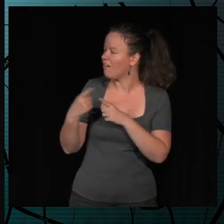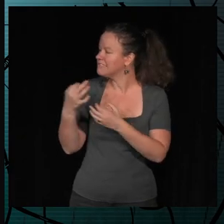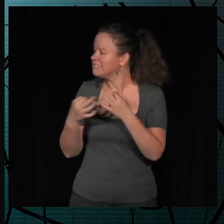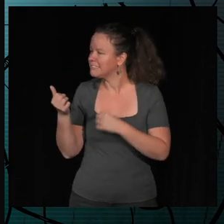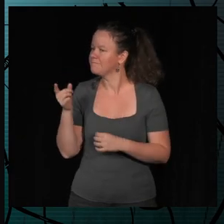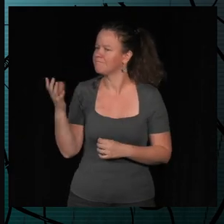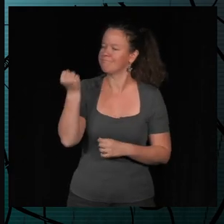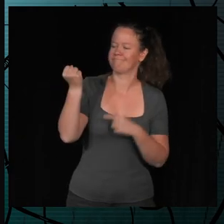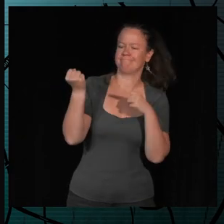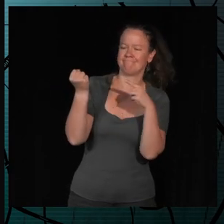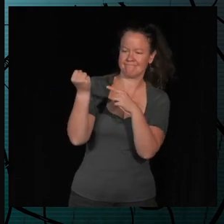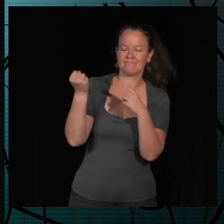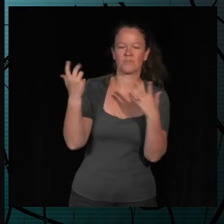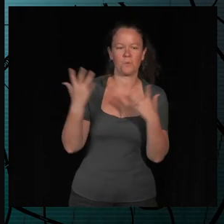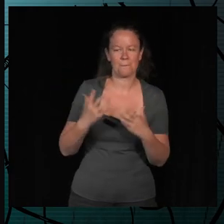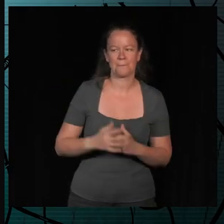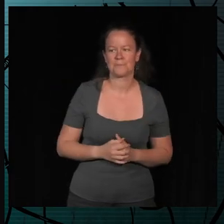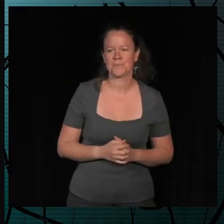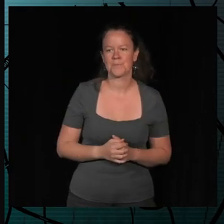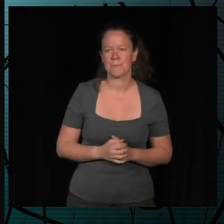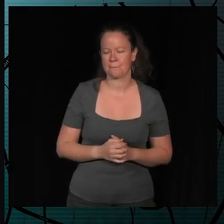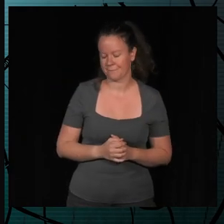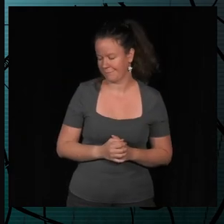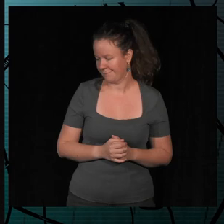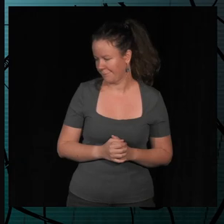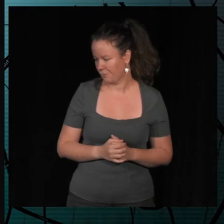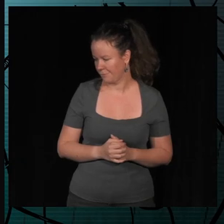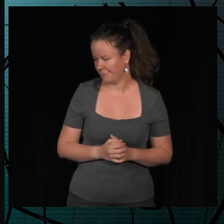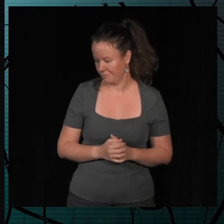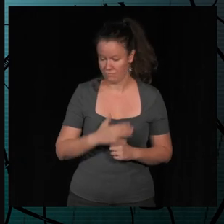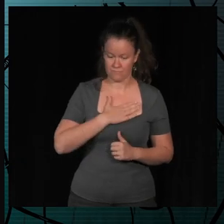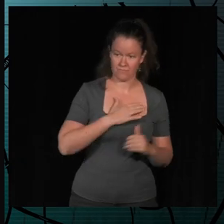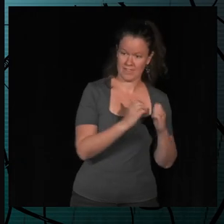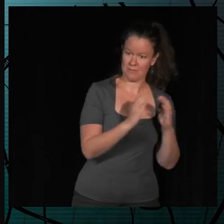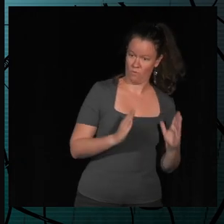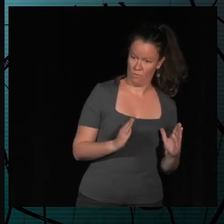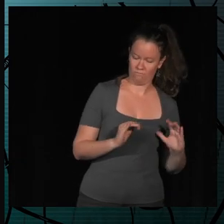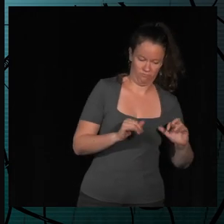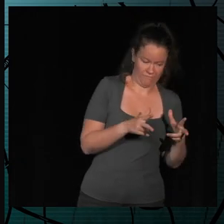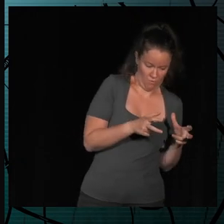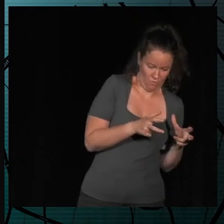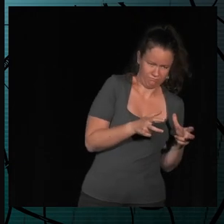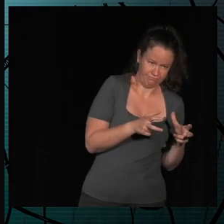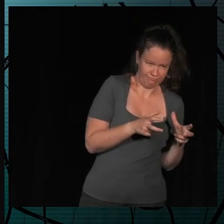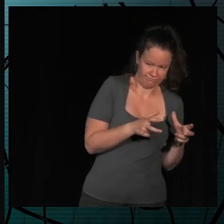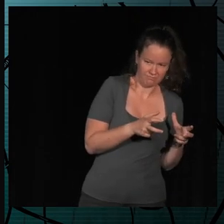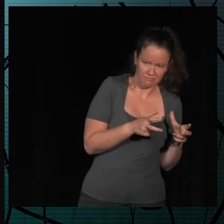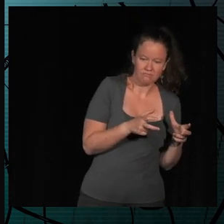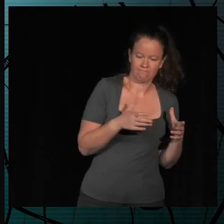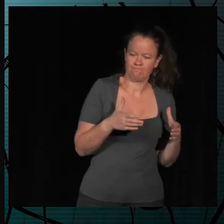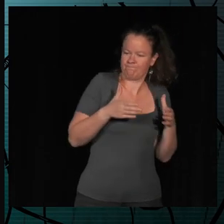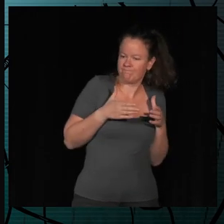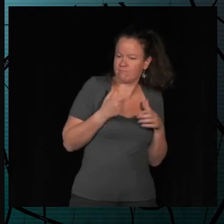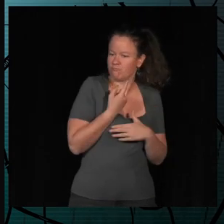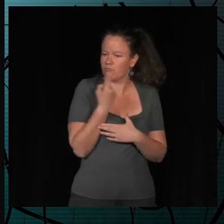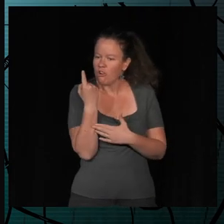autres c'est la question de de la pratique chez soi euh en repli d'une